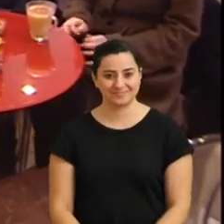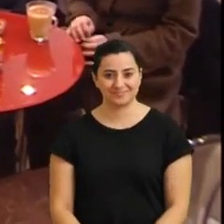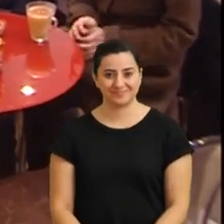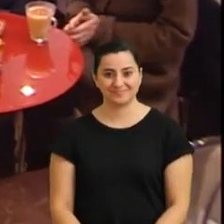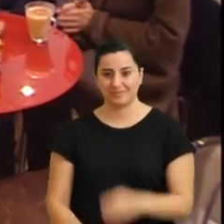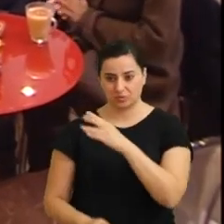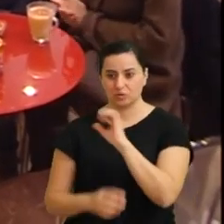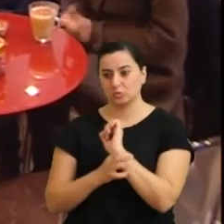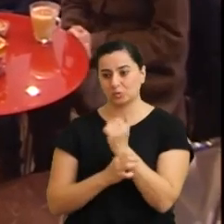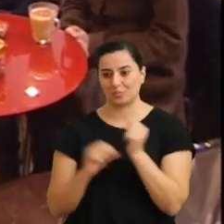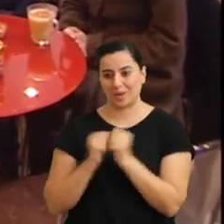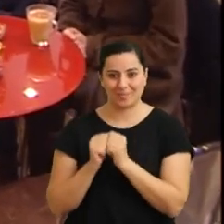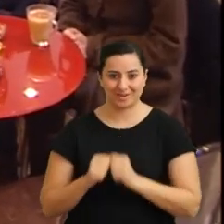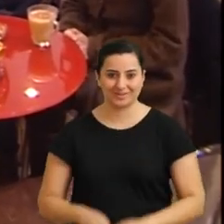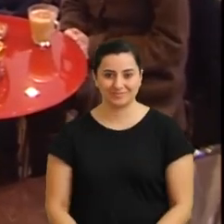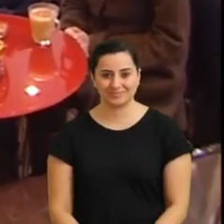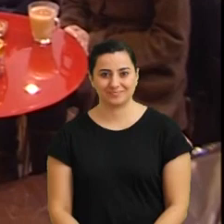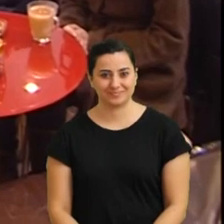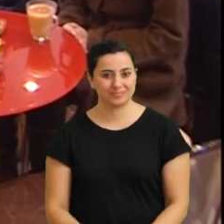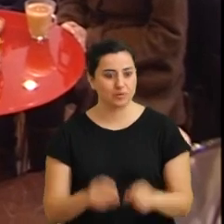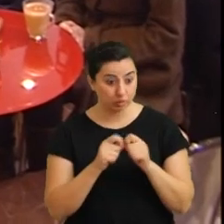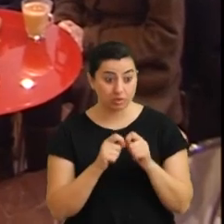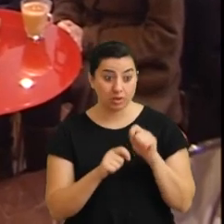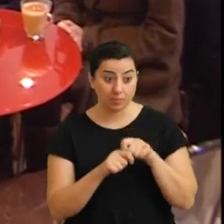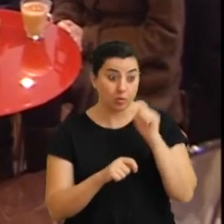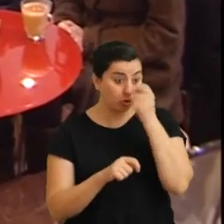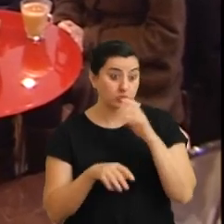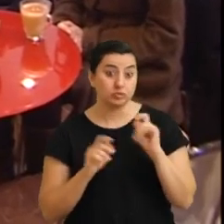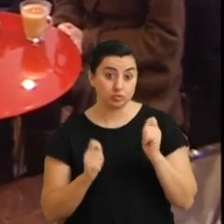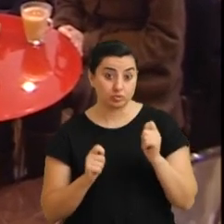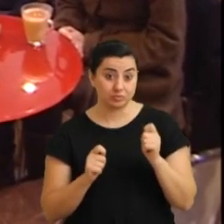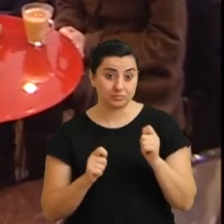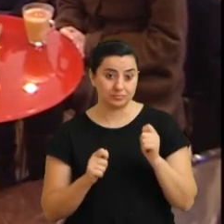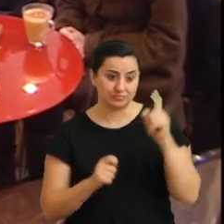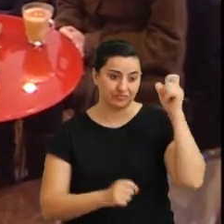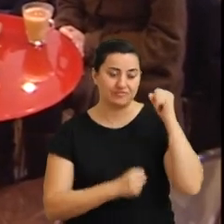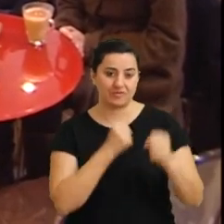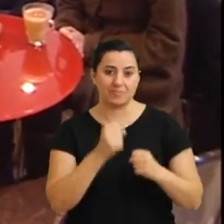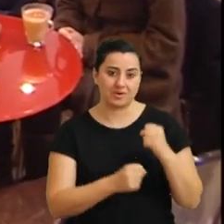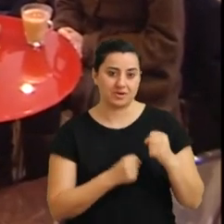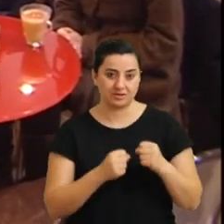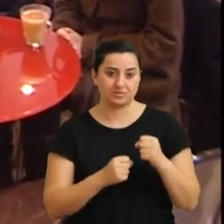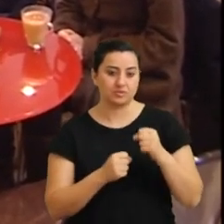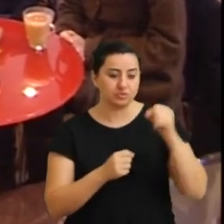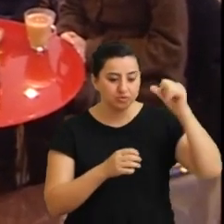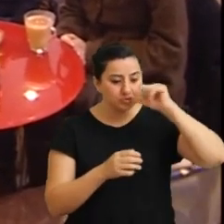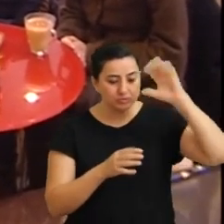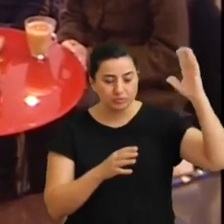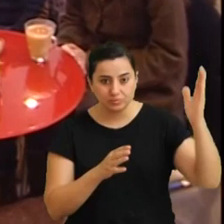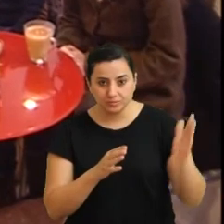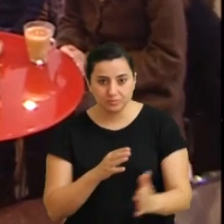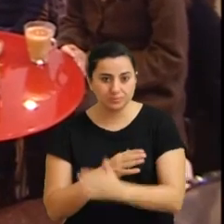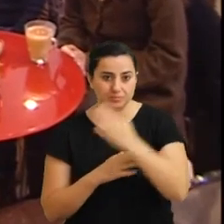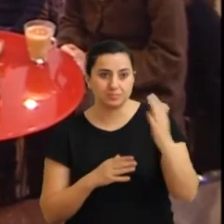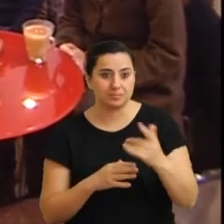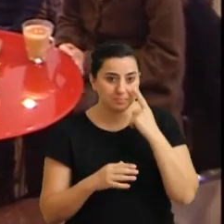yapacağız. İşte Sabri Usta ile birlikteyiz. Evet. Boza yapmak kolay değil tabii. Baştan çalışacağız fabrikada. Değirmende, süzmede,